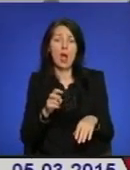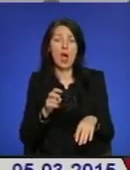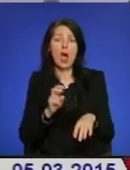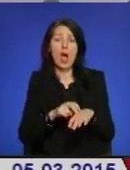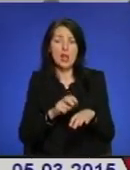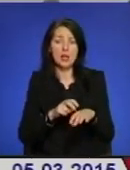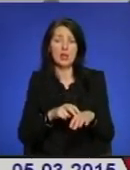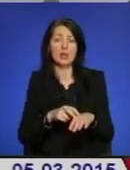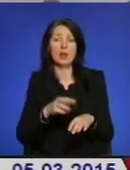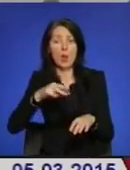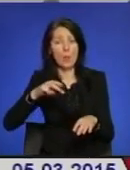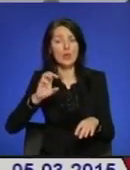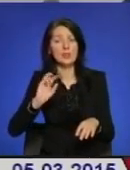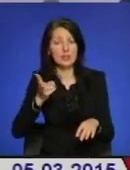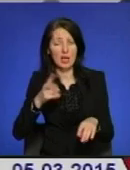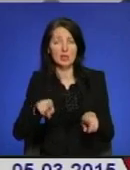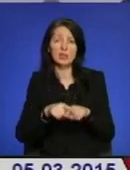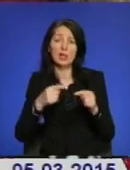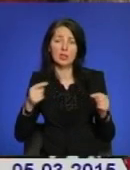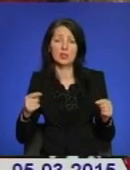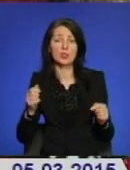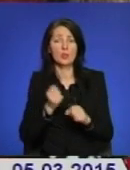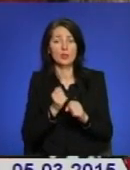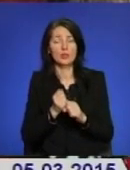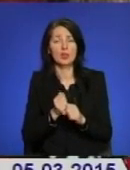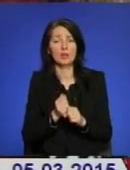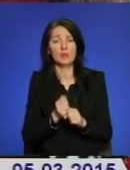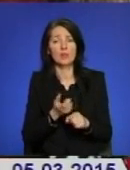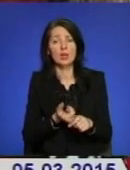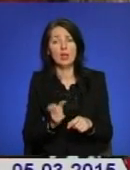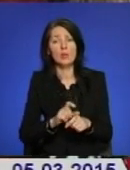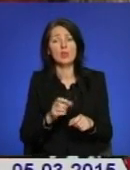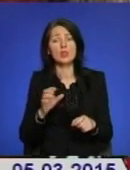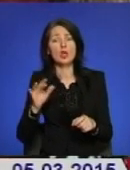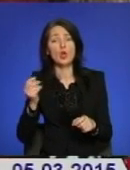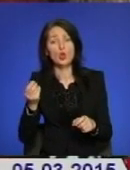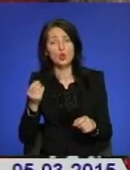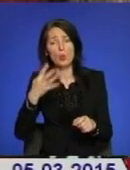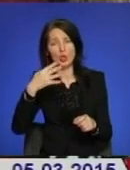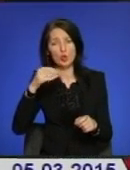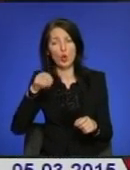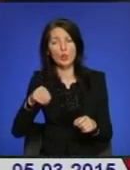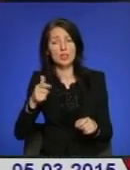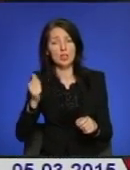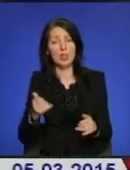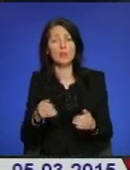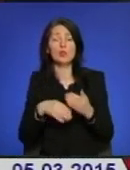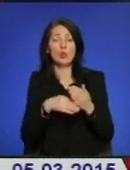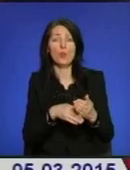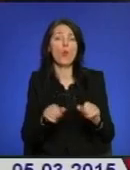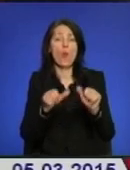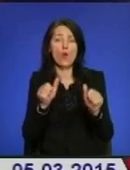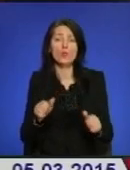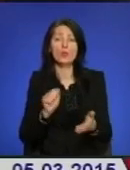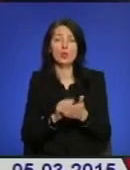і ряд працівників юридичних осіб публічного права. Найбільша сума хабара – 40 тисяч гривень за сприяння у оформленні документації